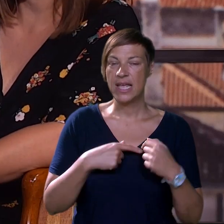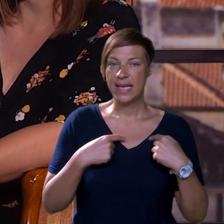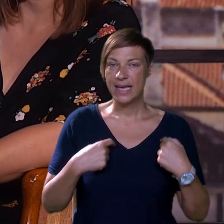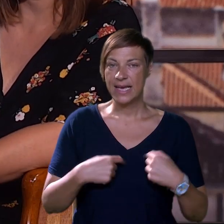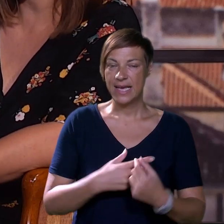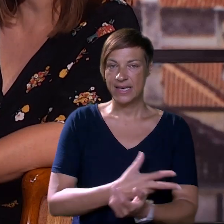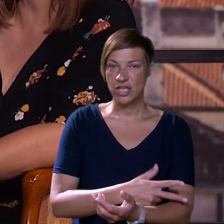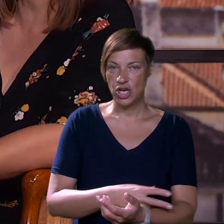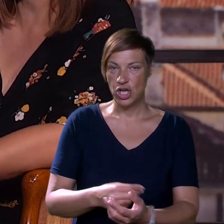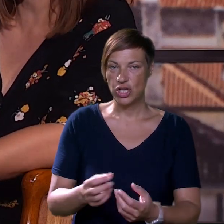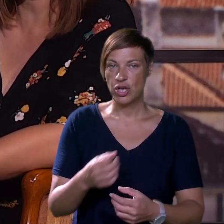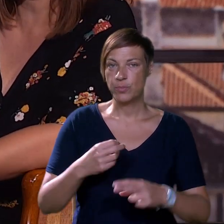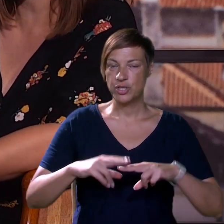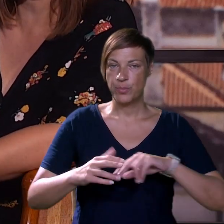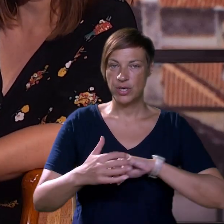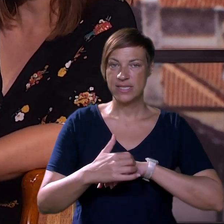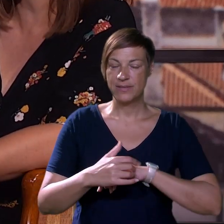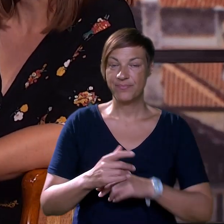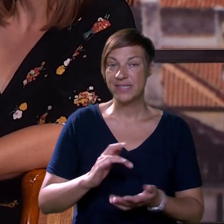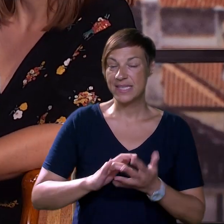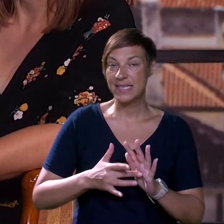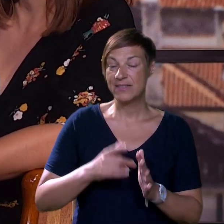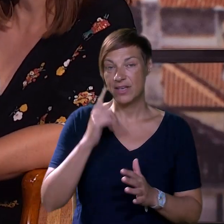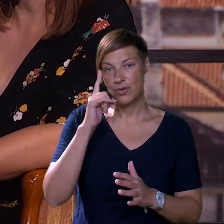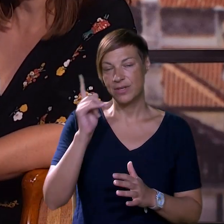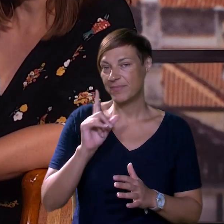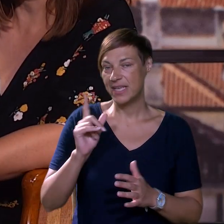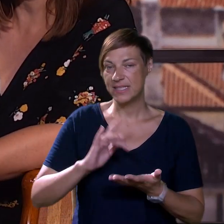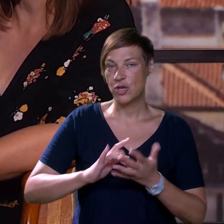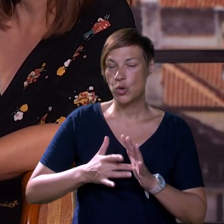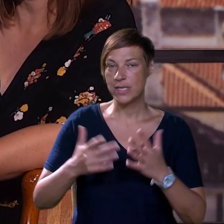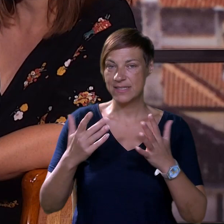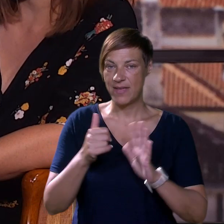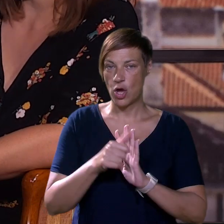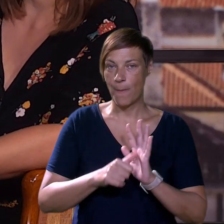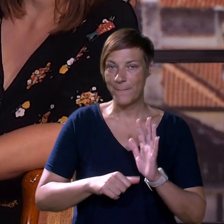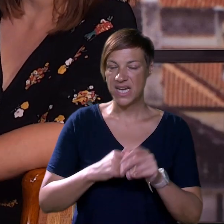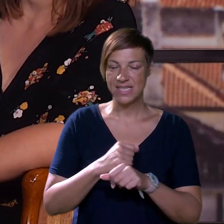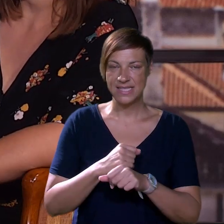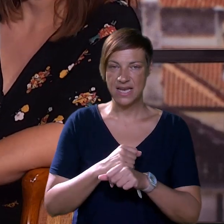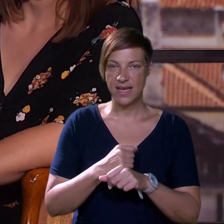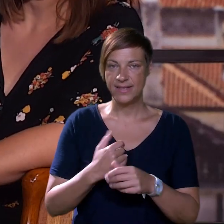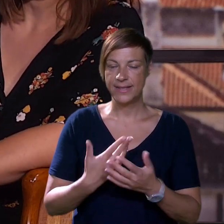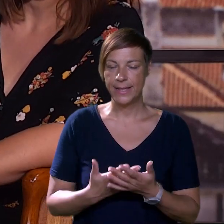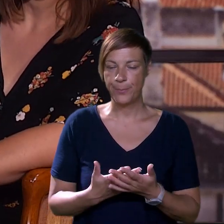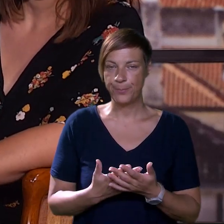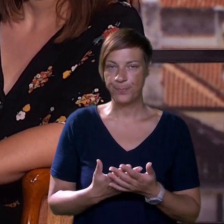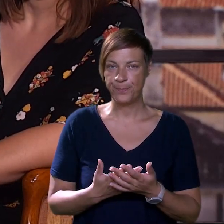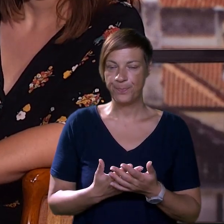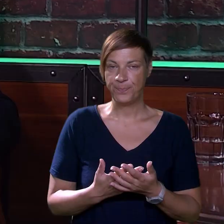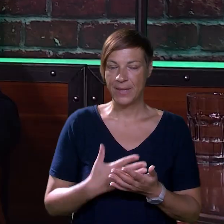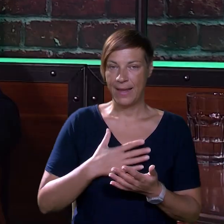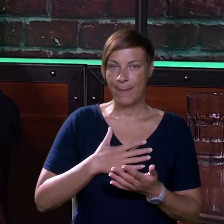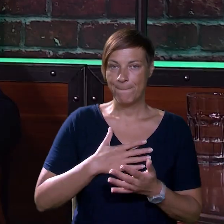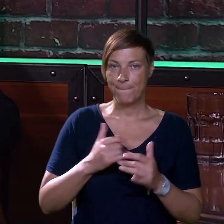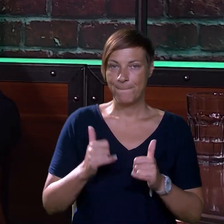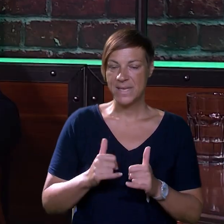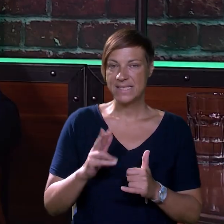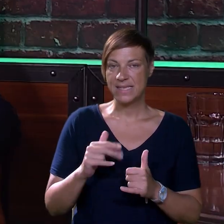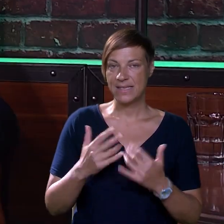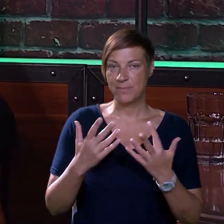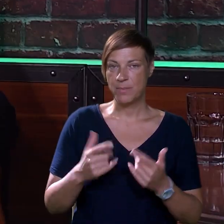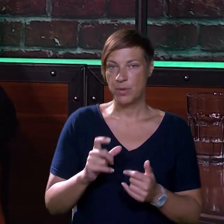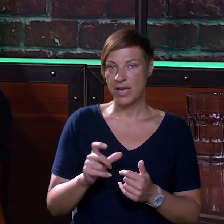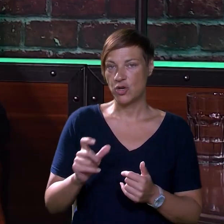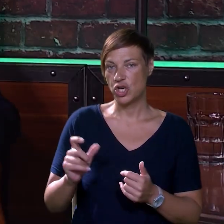Općoj bolnici Dubrovnik. Evo, za sve one možda koje ne znaju, koje sve operacije i zahvate radite? Pa mi sada imamo